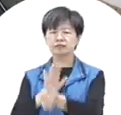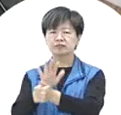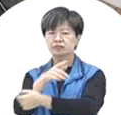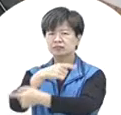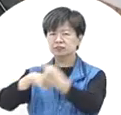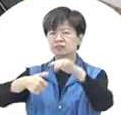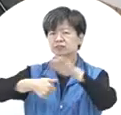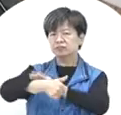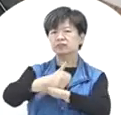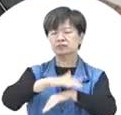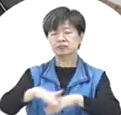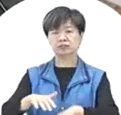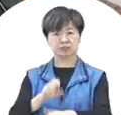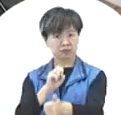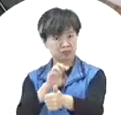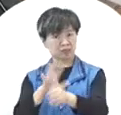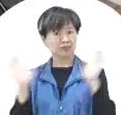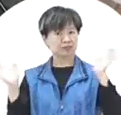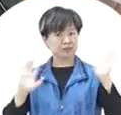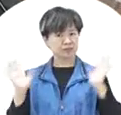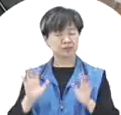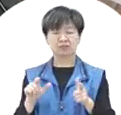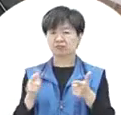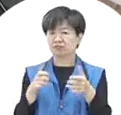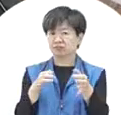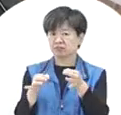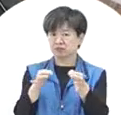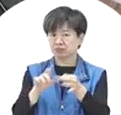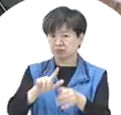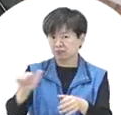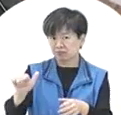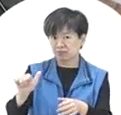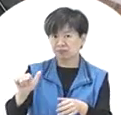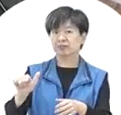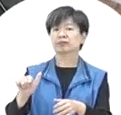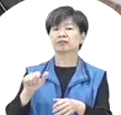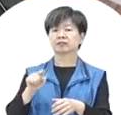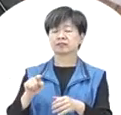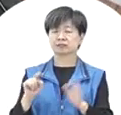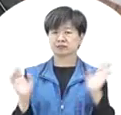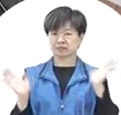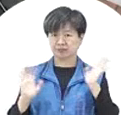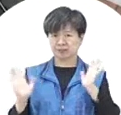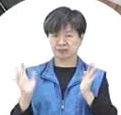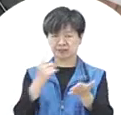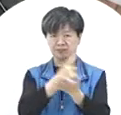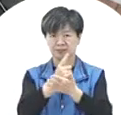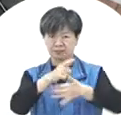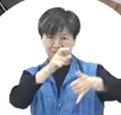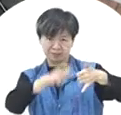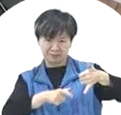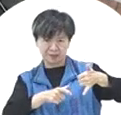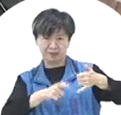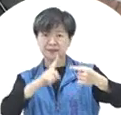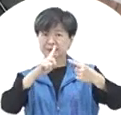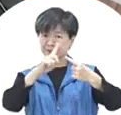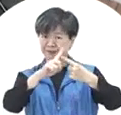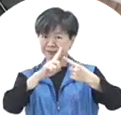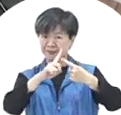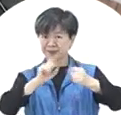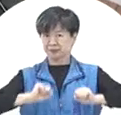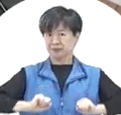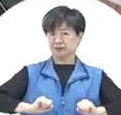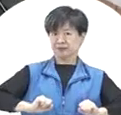您，我们的孩子不是商品，我们的小孩每一个人都是活生生的人，所